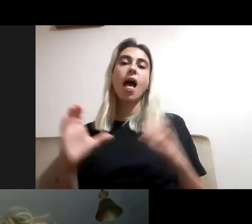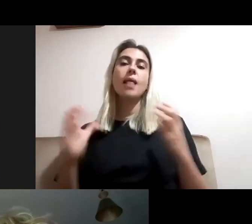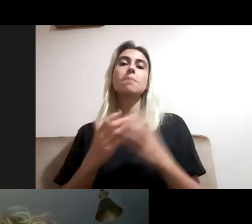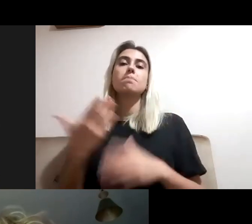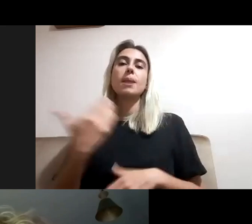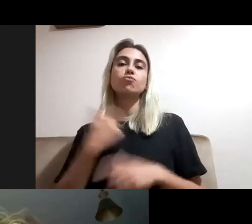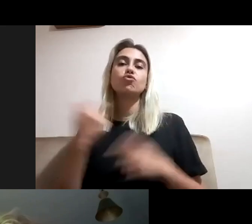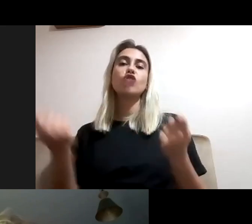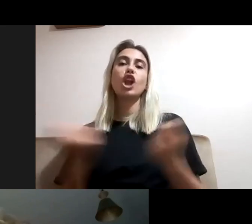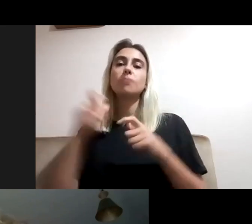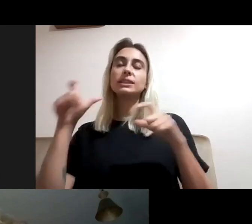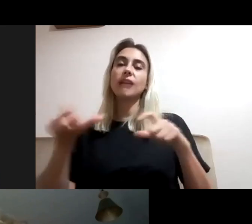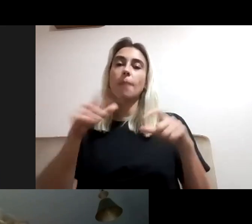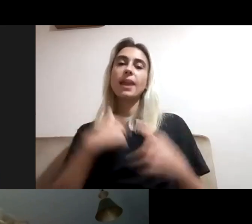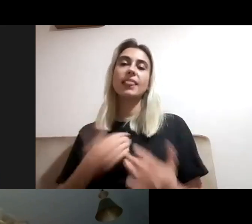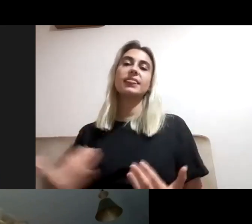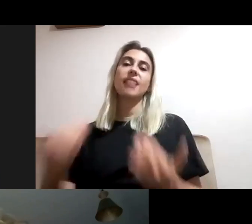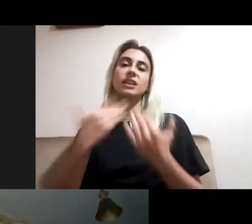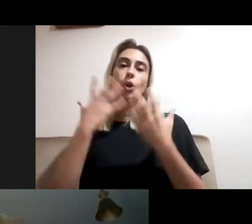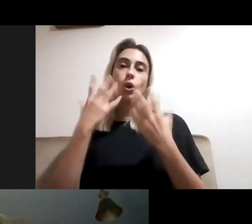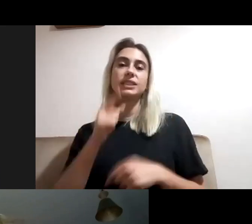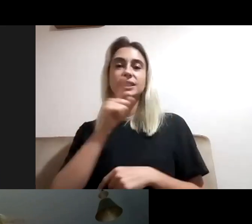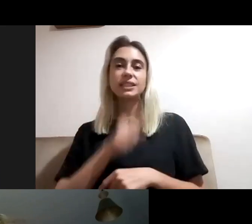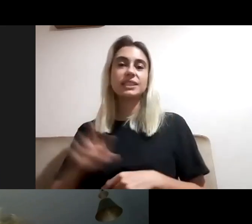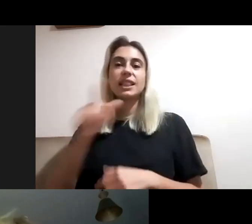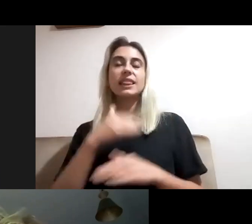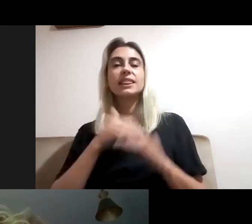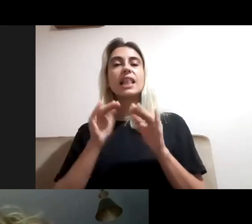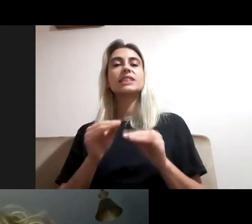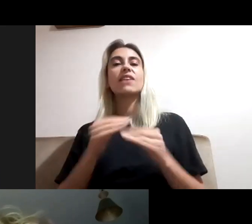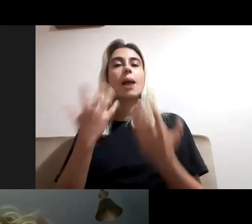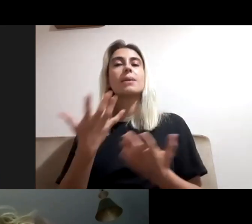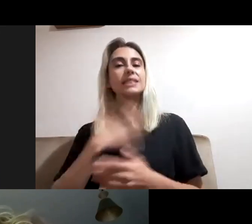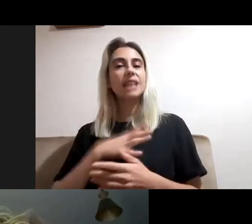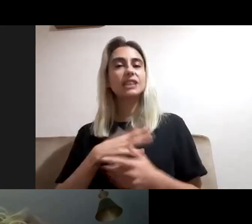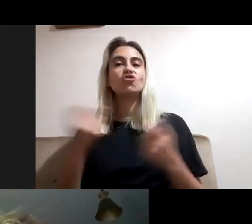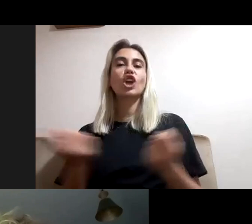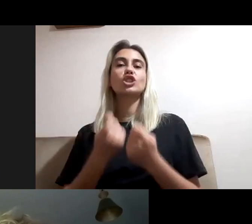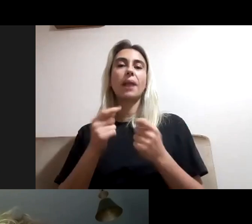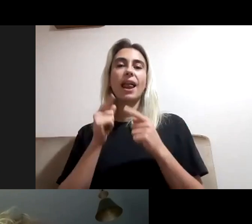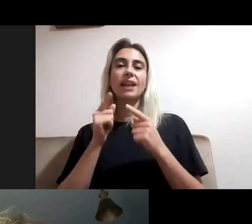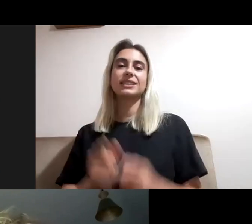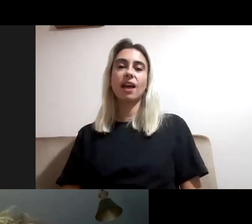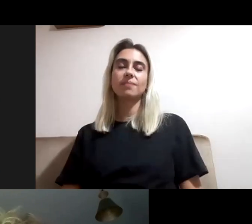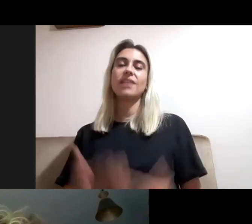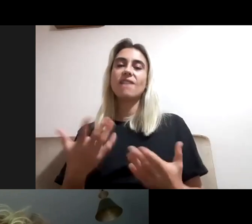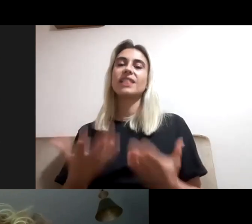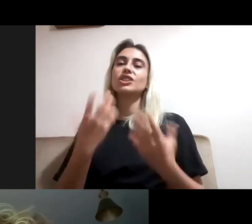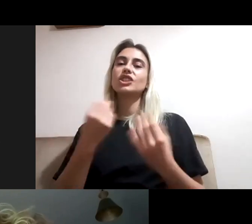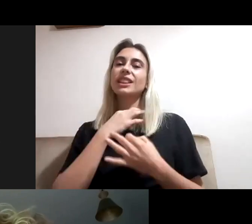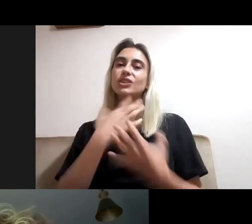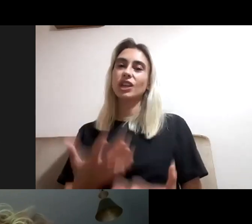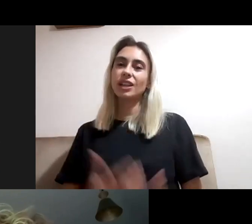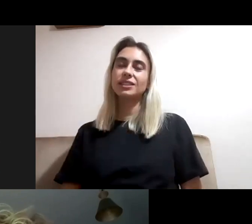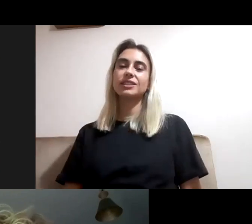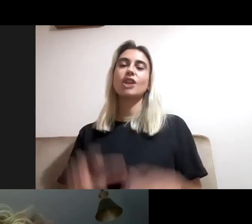çalışma sahalarımda da bana destek oluyorlar. Sizlere de destek vermek isteriz çalışmalarınızda. Evet, çok teşekkür ediyoruz.